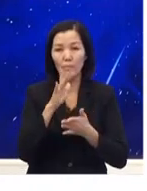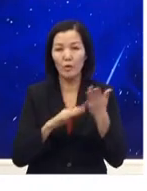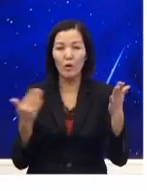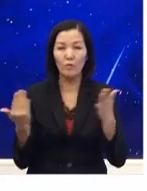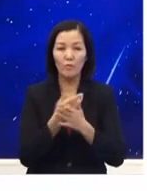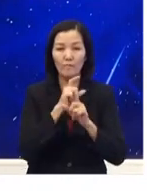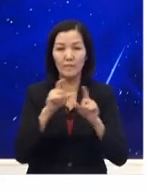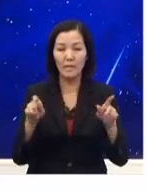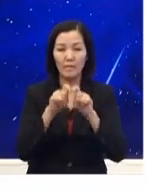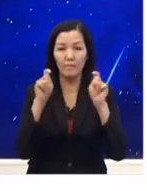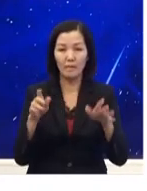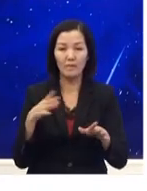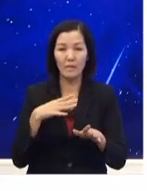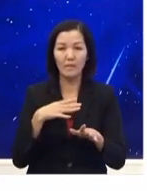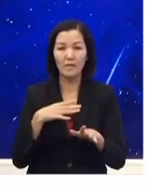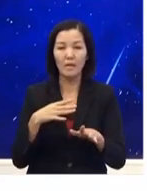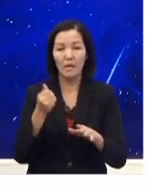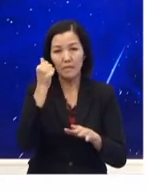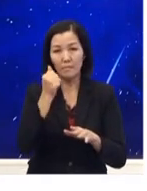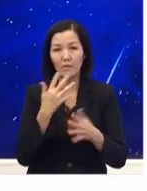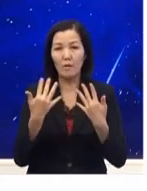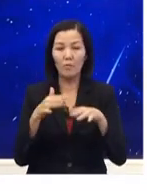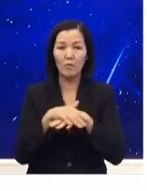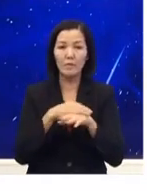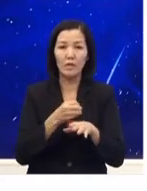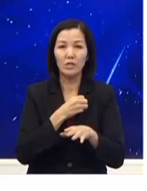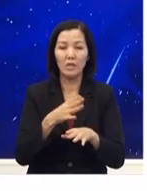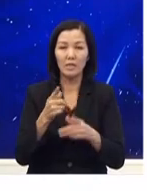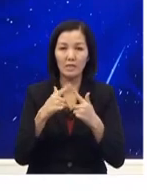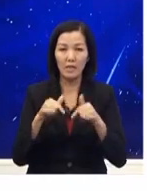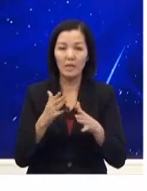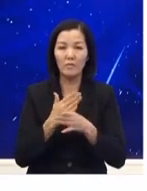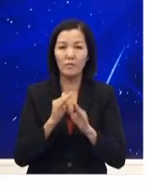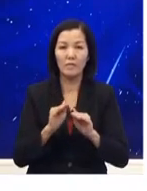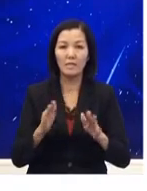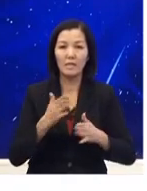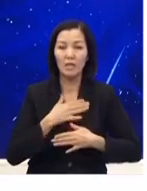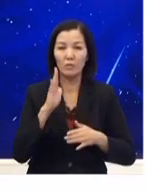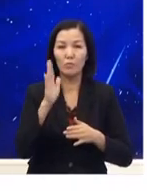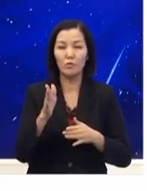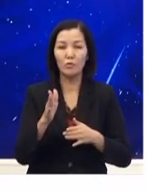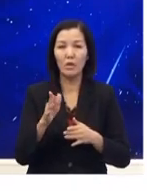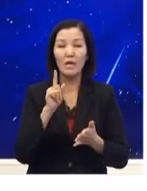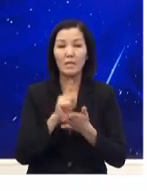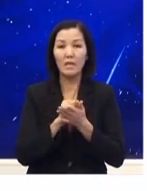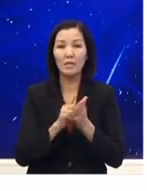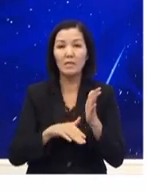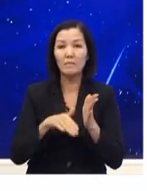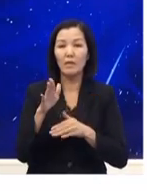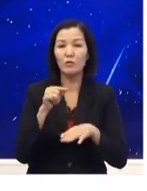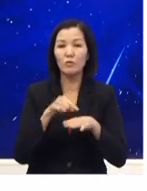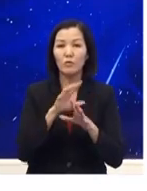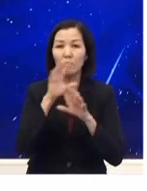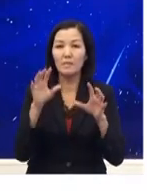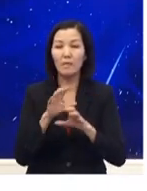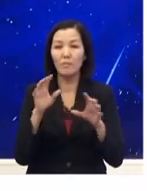новом здании. Очень благодарна жителям аула за щедрость и организованность. Ведь дети – наше будущее. Они должны с малых лет чувствовать